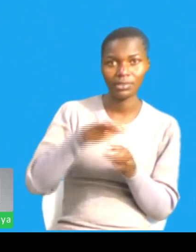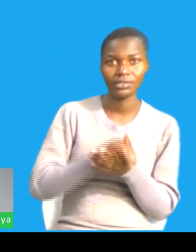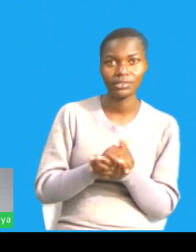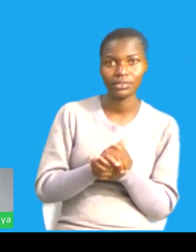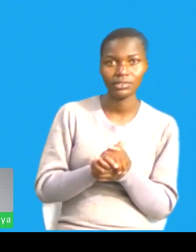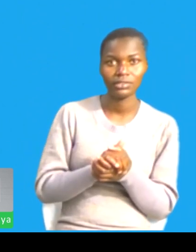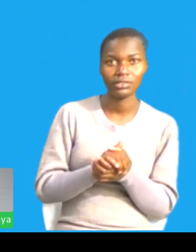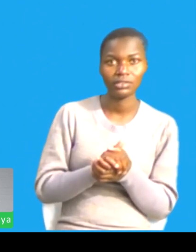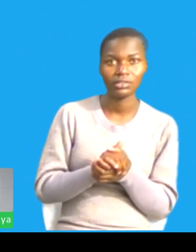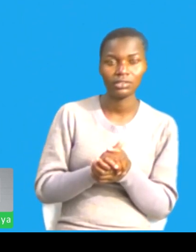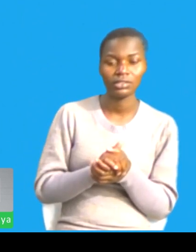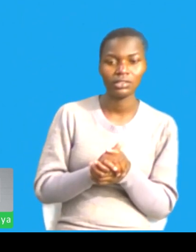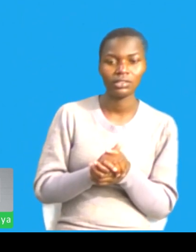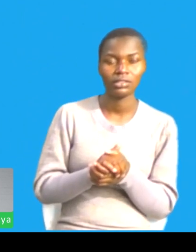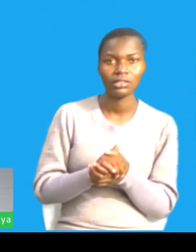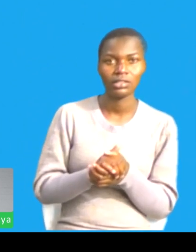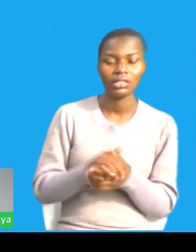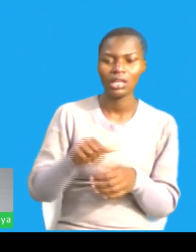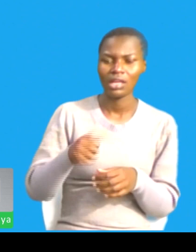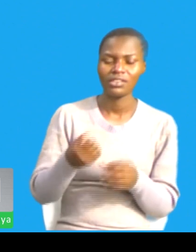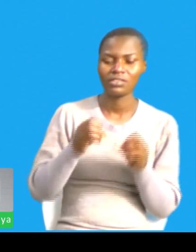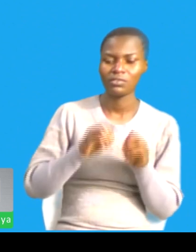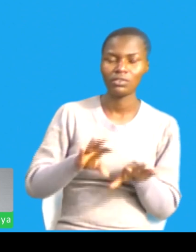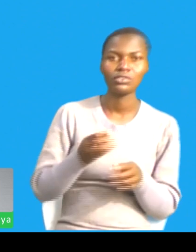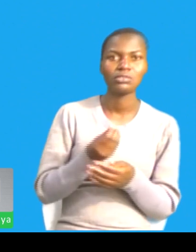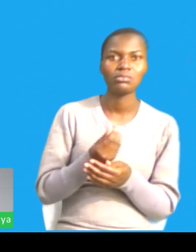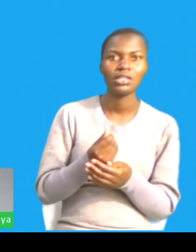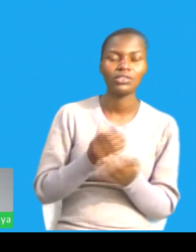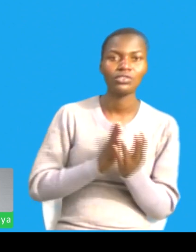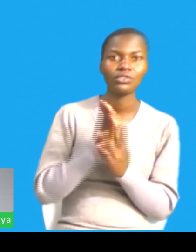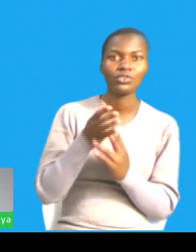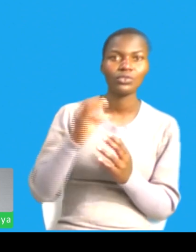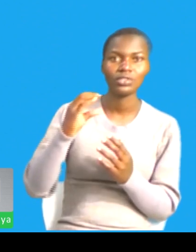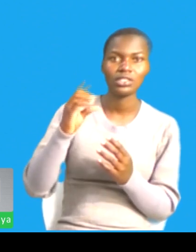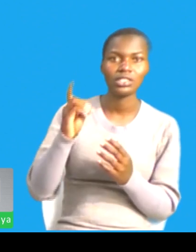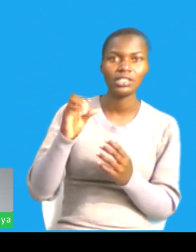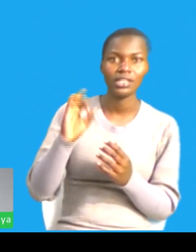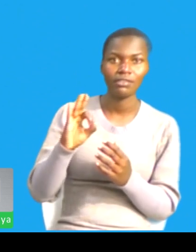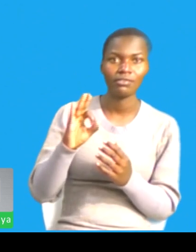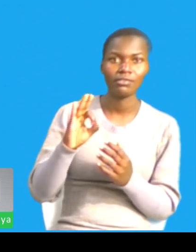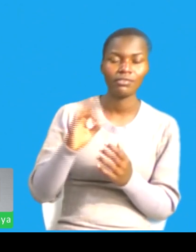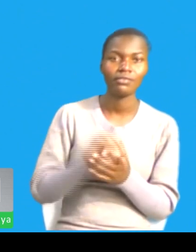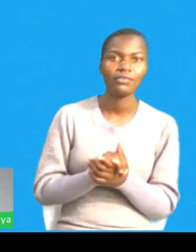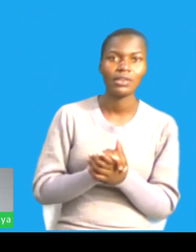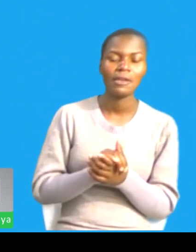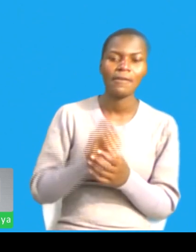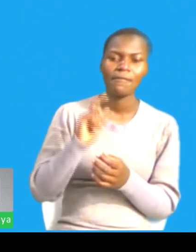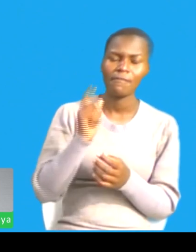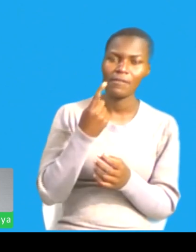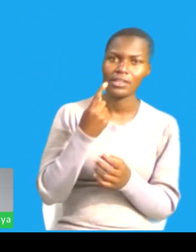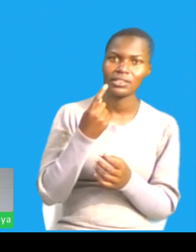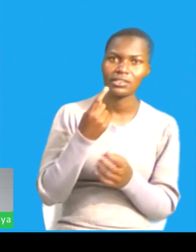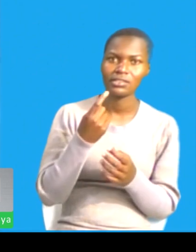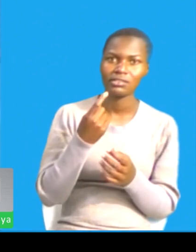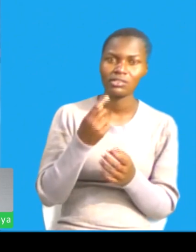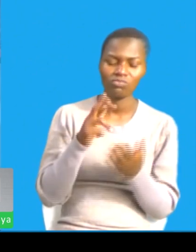the CDF. Na wengine pia wamepoteza pesa na hii ma CDF. Kwa hivyo CDF tunafaa kuisoma na iko